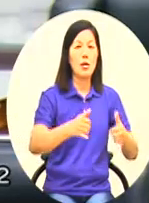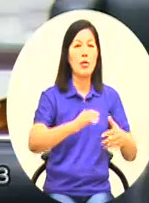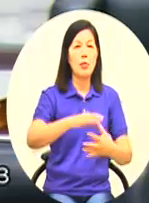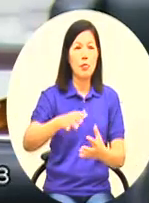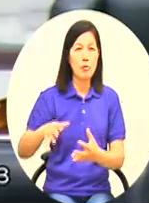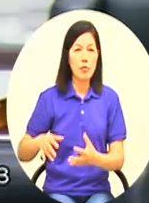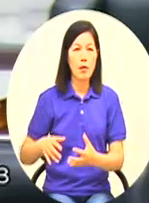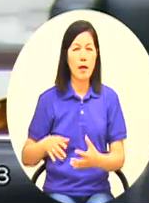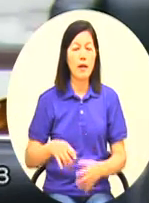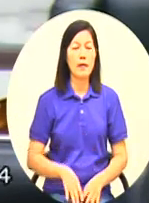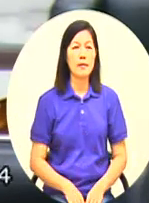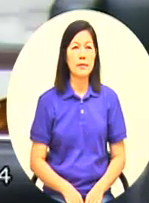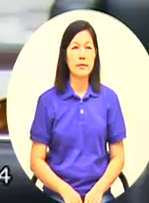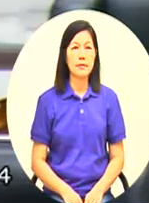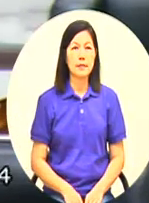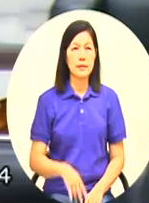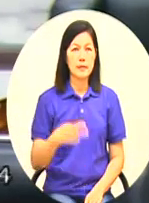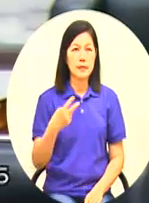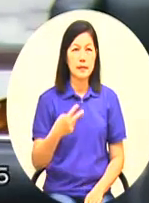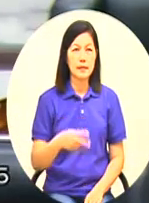管道，让这些